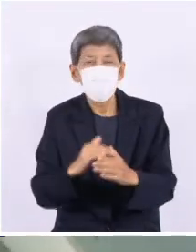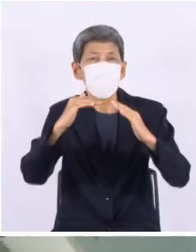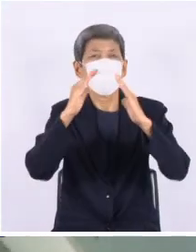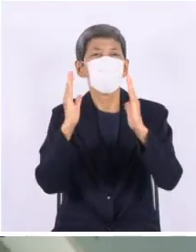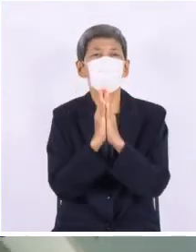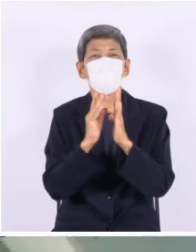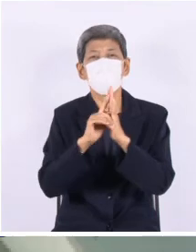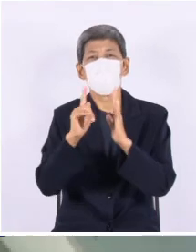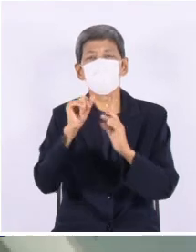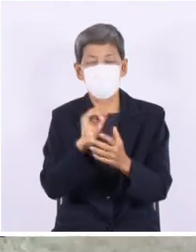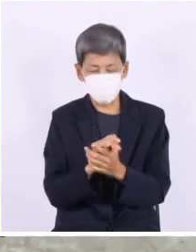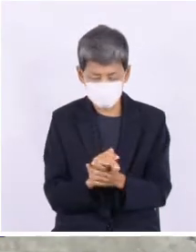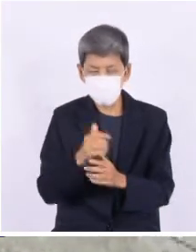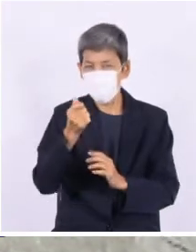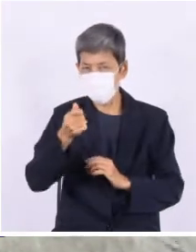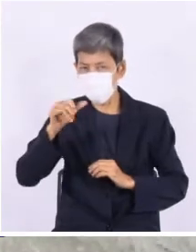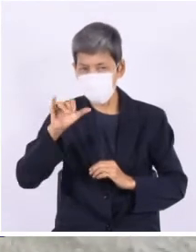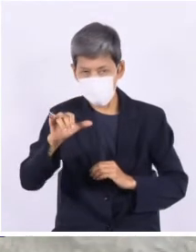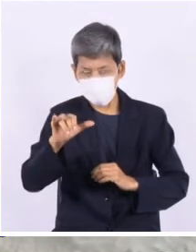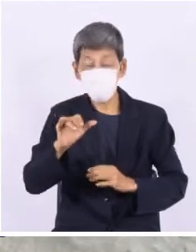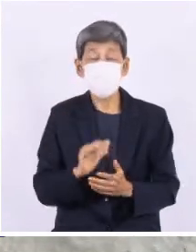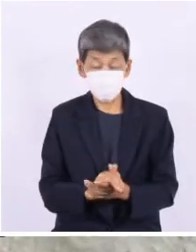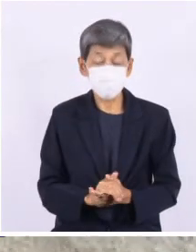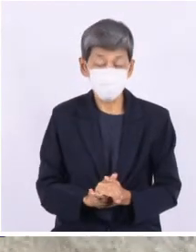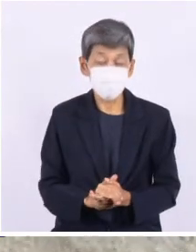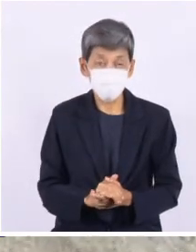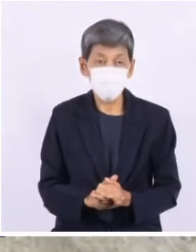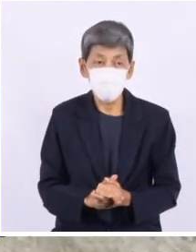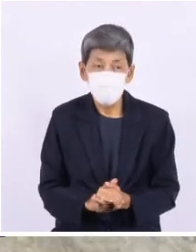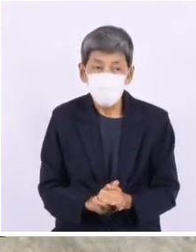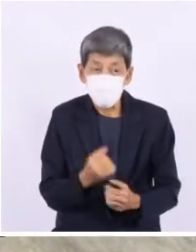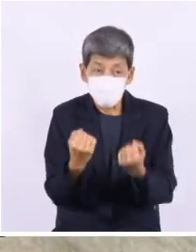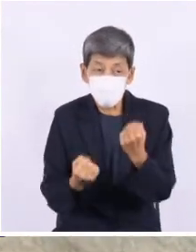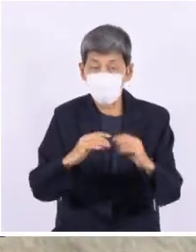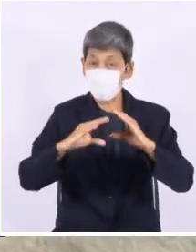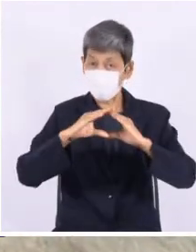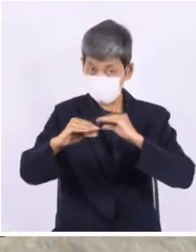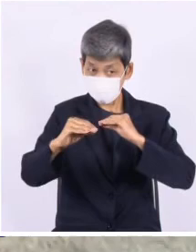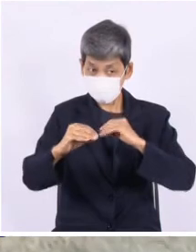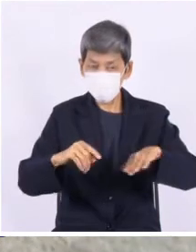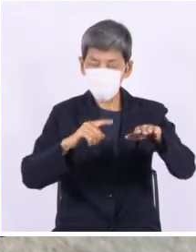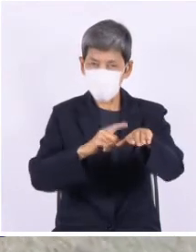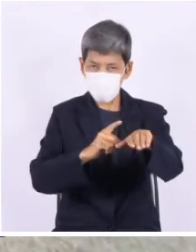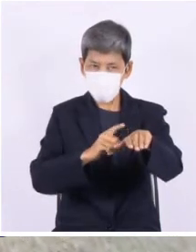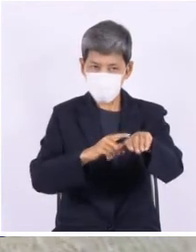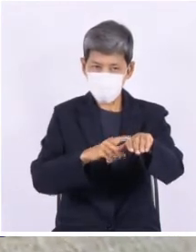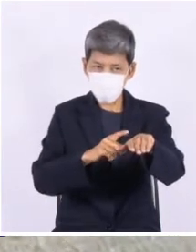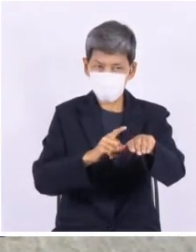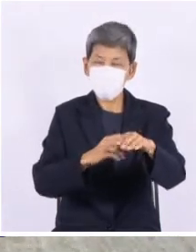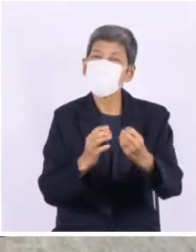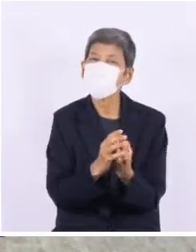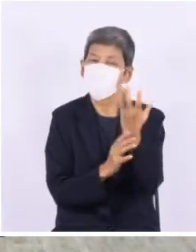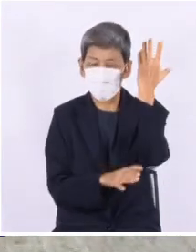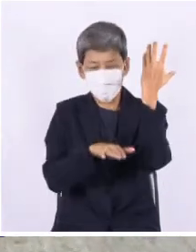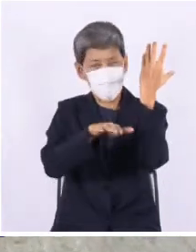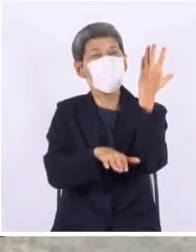ำบลบ้านใหม่อำเภอพระนครศรีอยุธยาจังหวัดพระนครศรีอยุธยารถเก๋งคันนี้จอดอยู่ตรงใต้ต้นไม้ข้างโบส